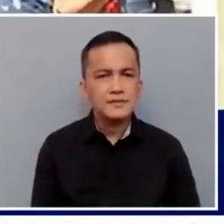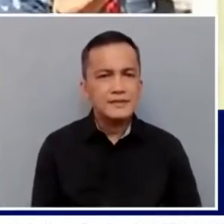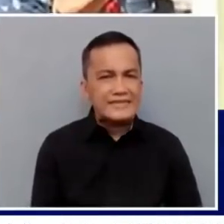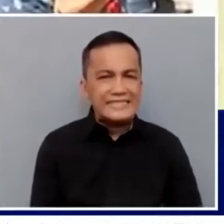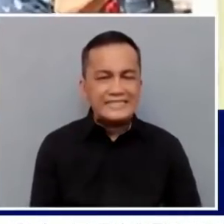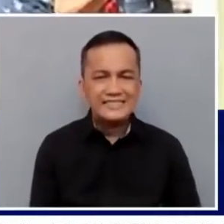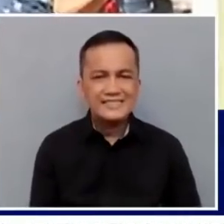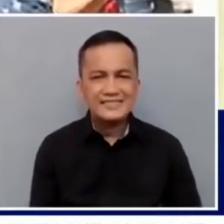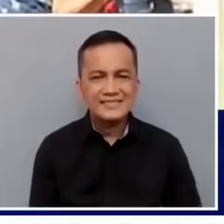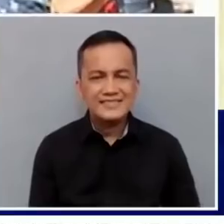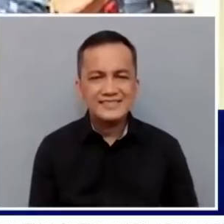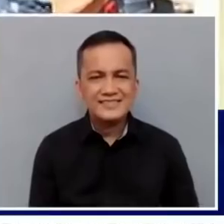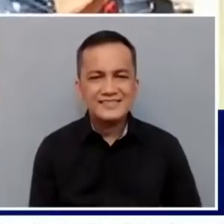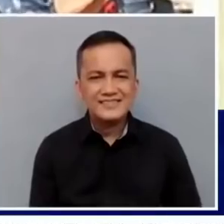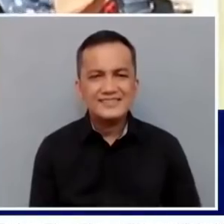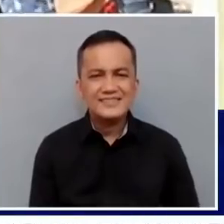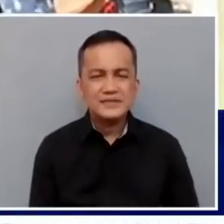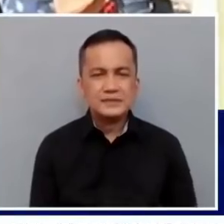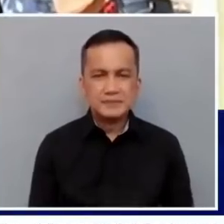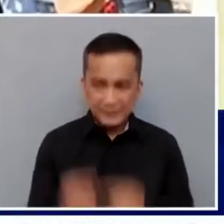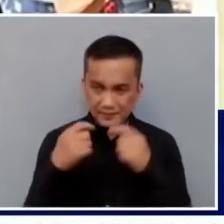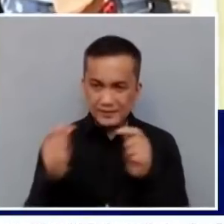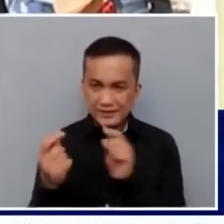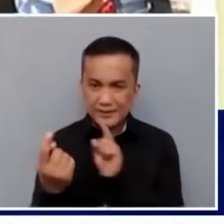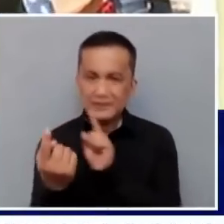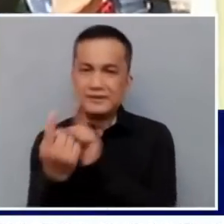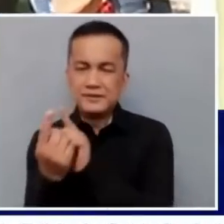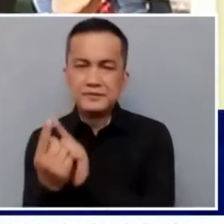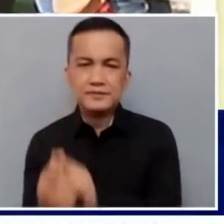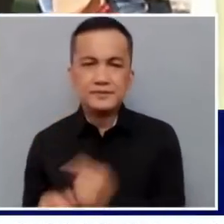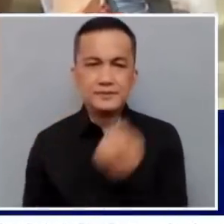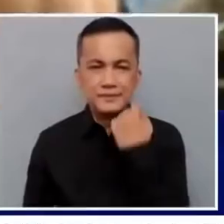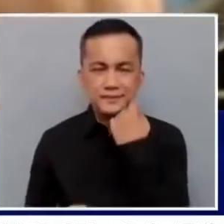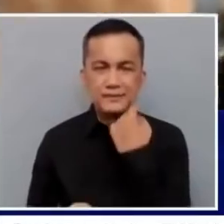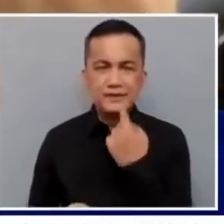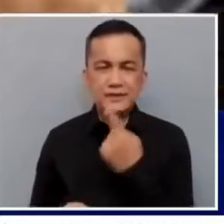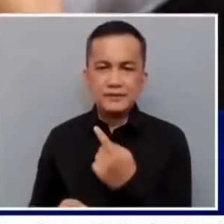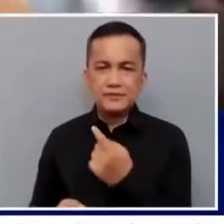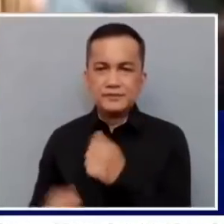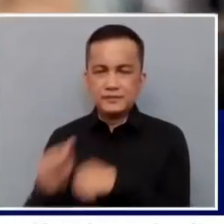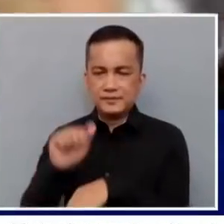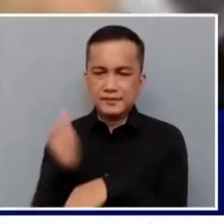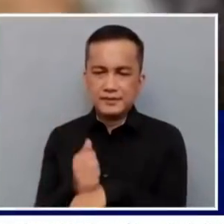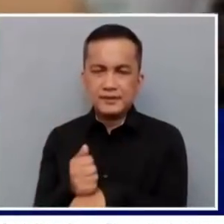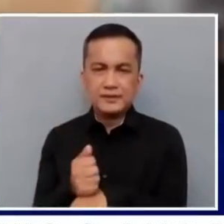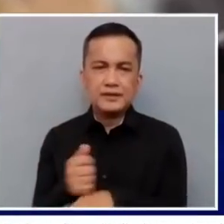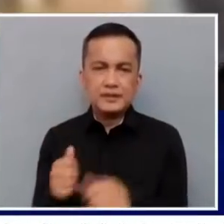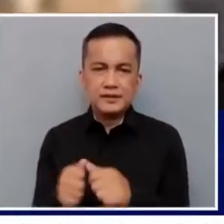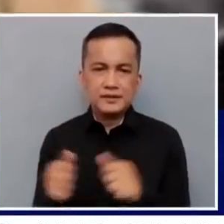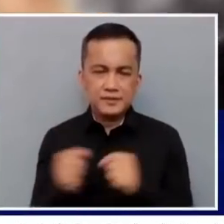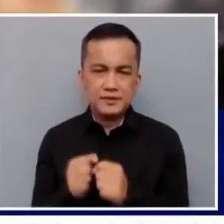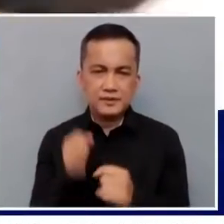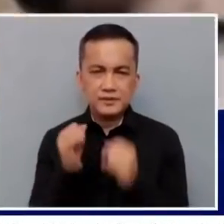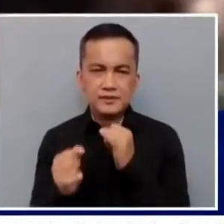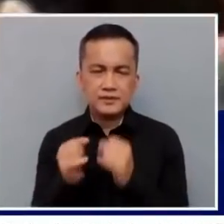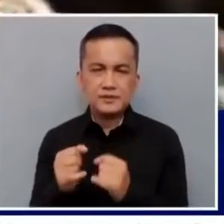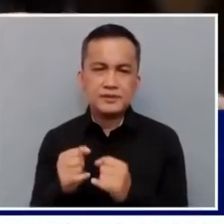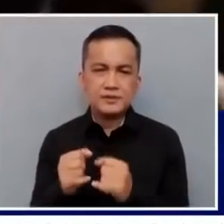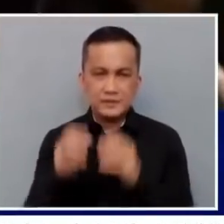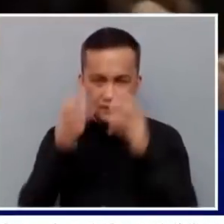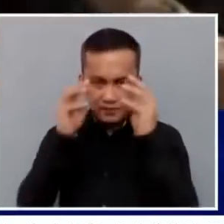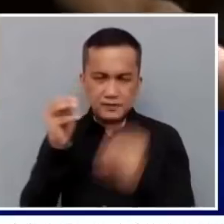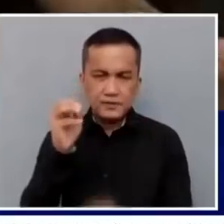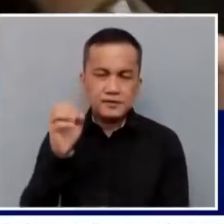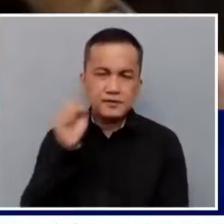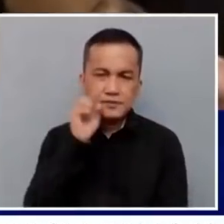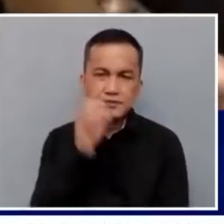Yes, ito sinusubukan natin na makalapit. Actually, kanina, mayroong designated area kung saan pwedeng intervene si Mayor Duterte. Pero nung